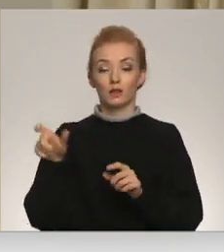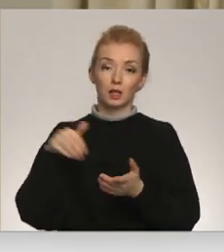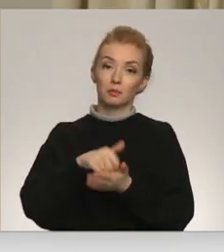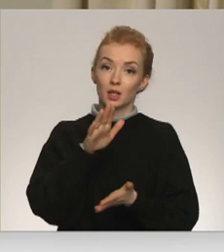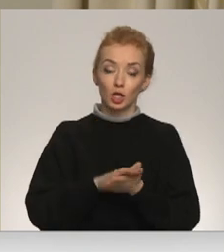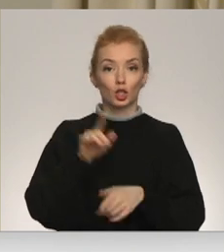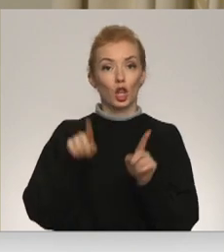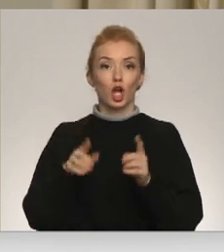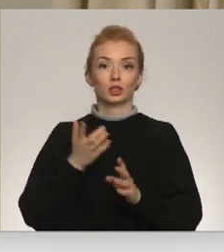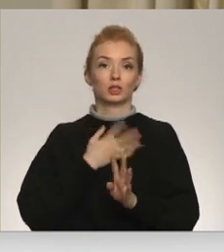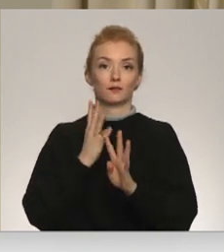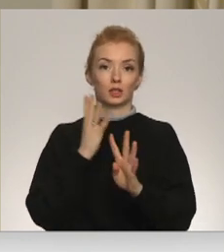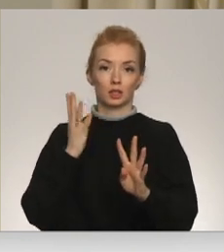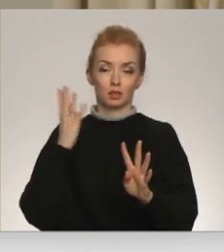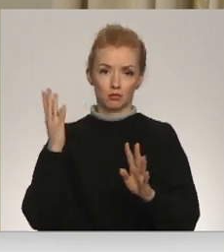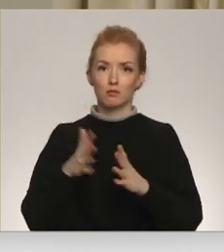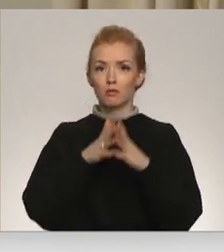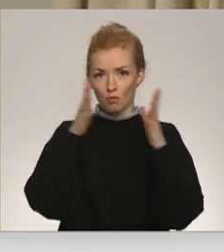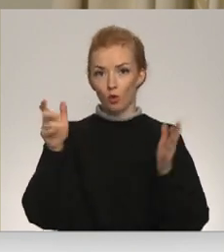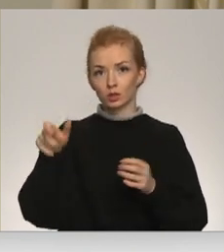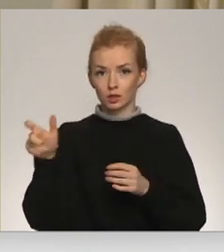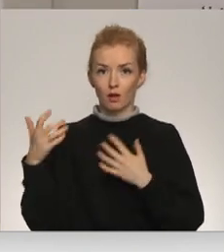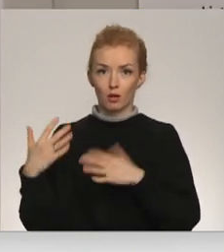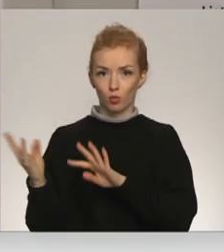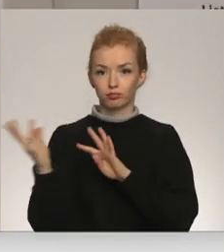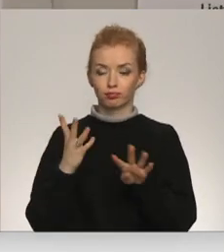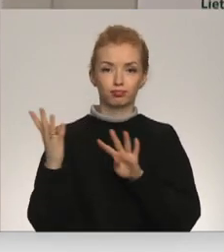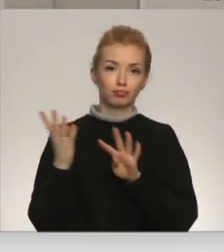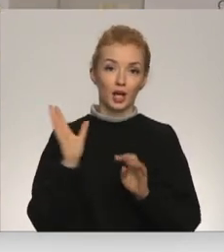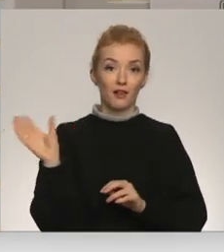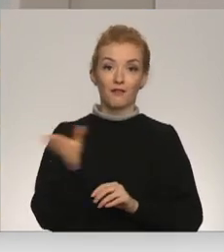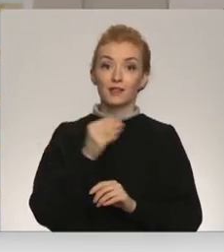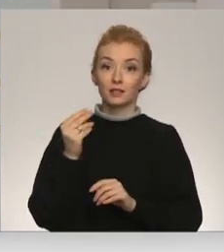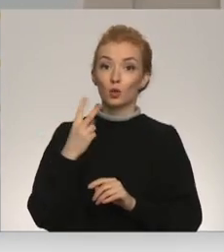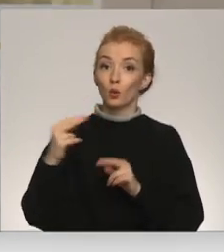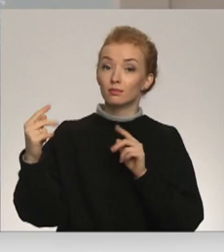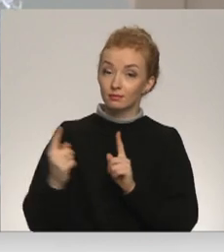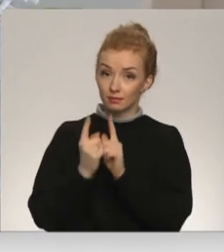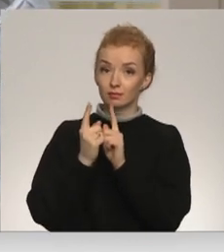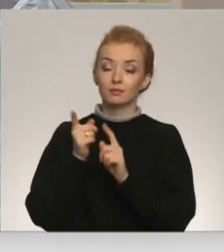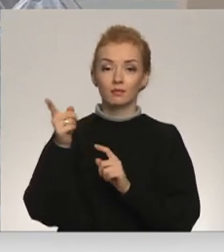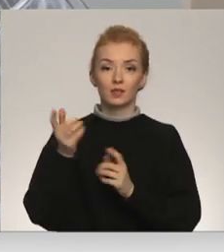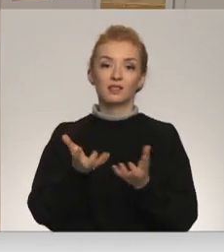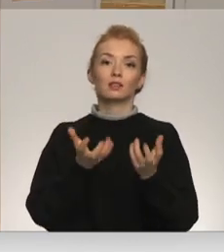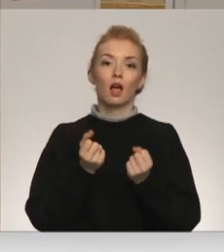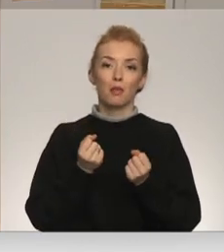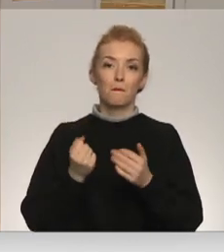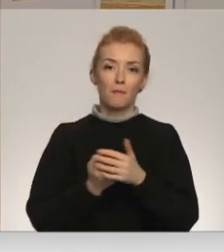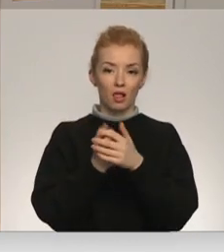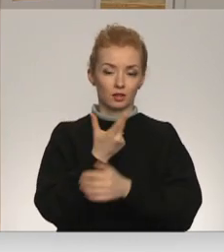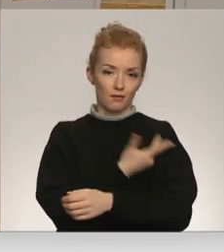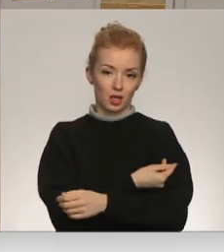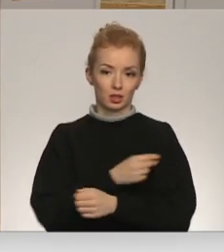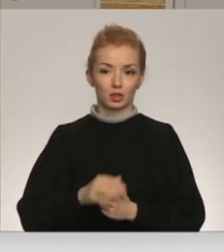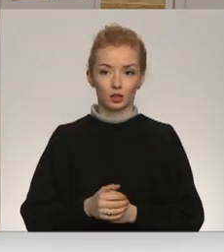nāk. Diezgan daudz cilvēku jau ir bijuši šodien. Visi, ko sastopam, atnākuši pēc balsta vakcīnas. Kārlis gaida, kad